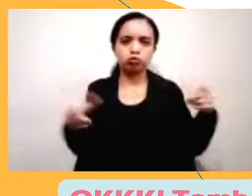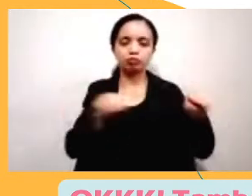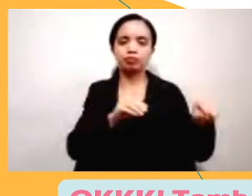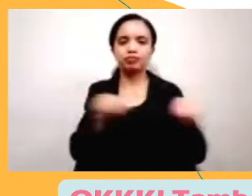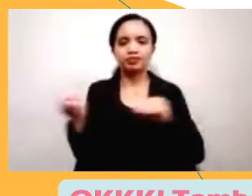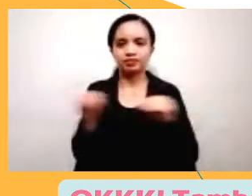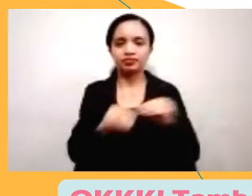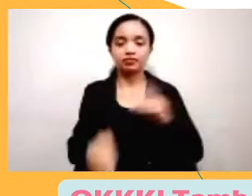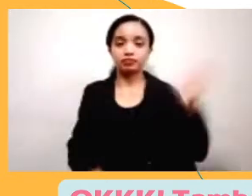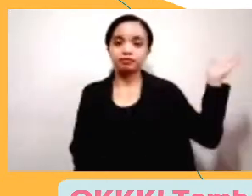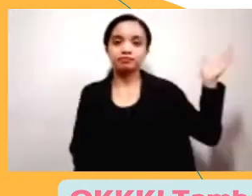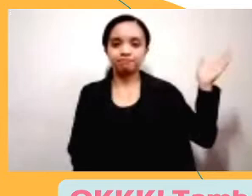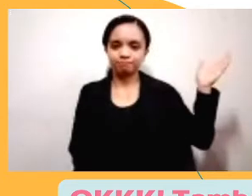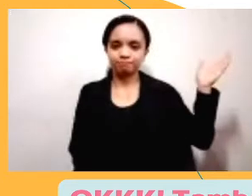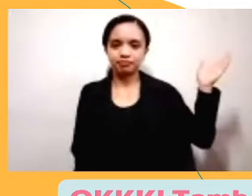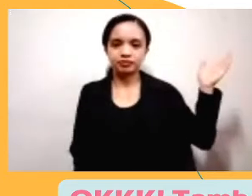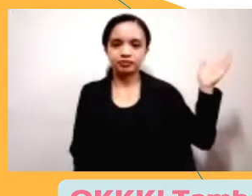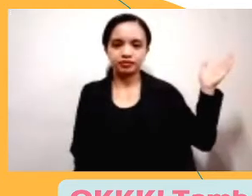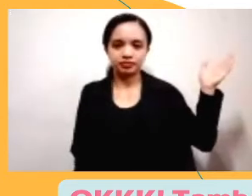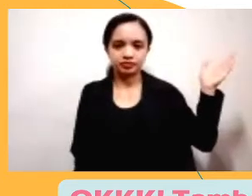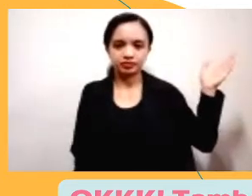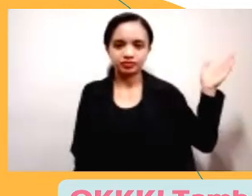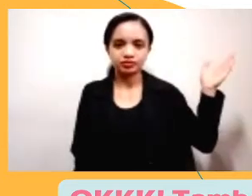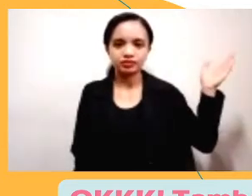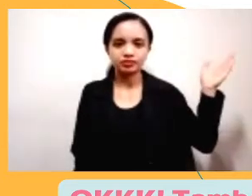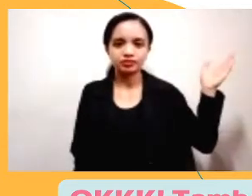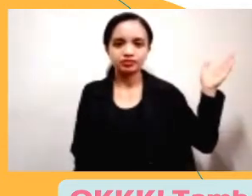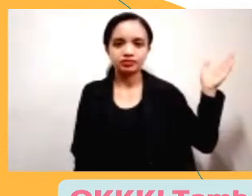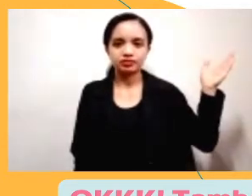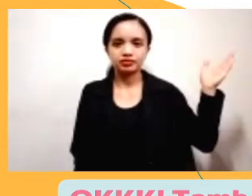ako ay guto.